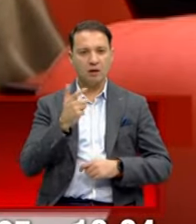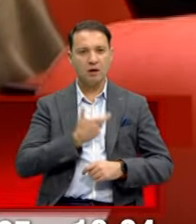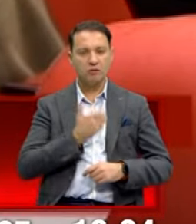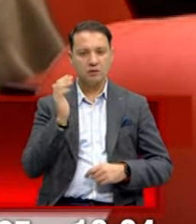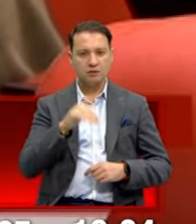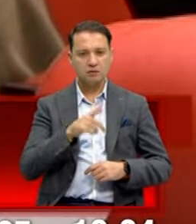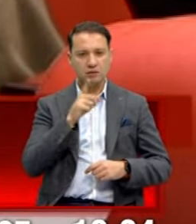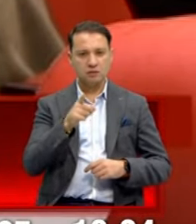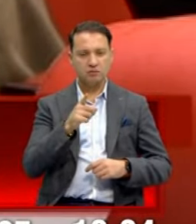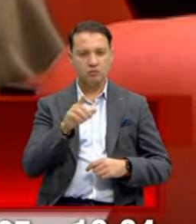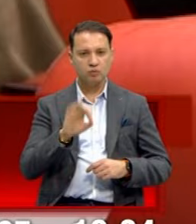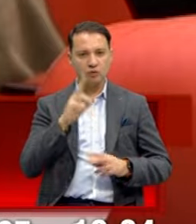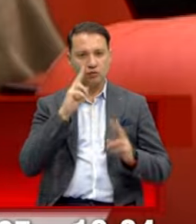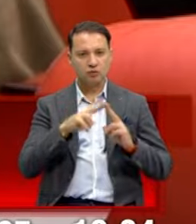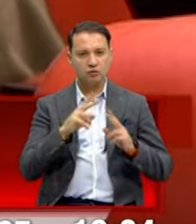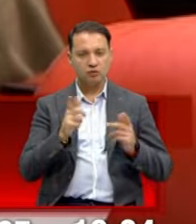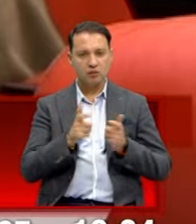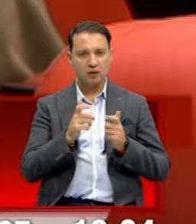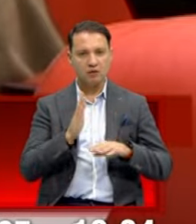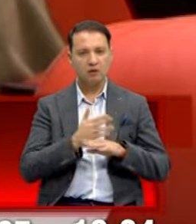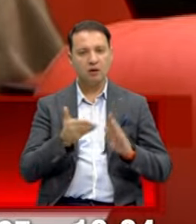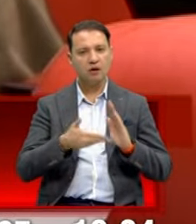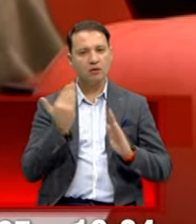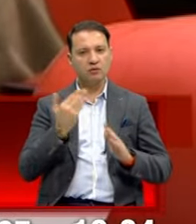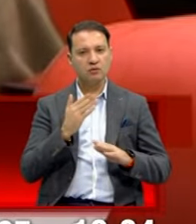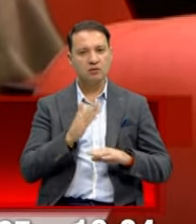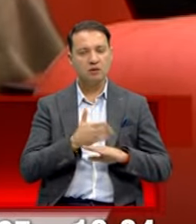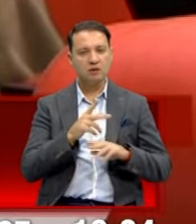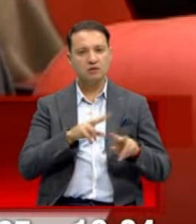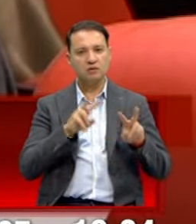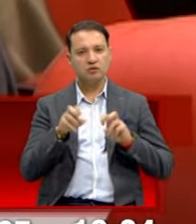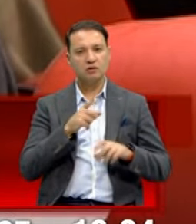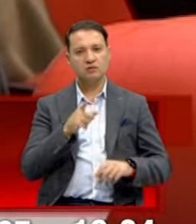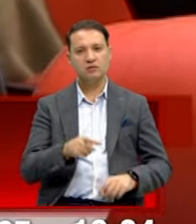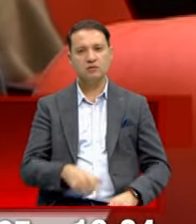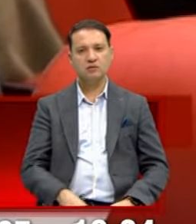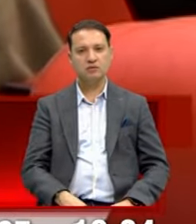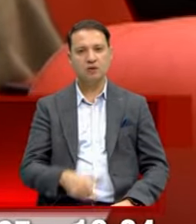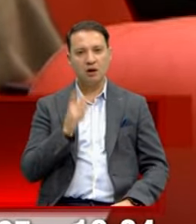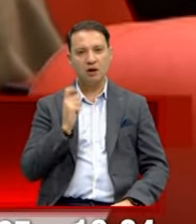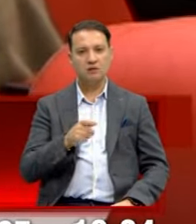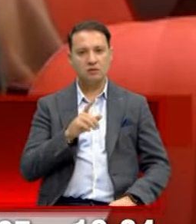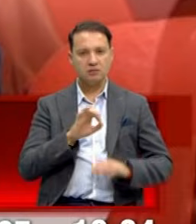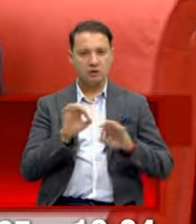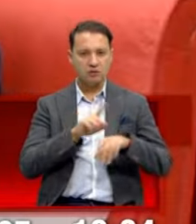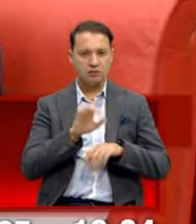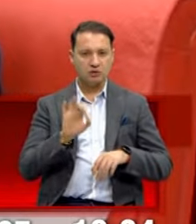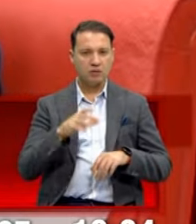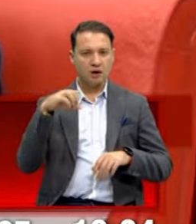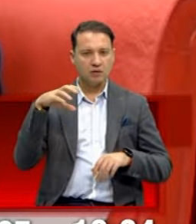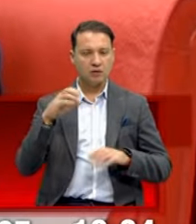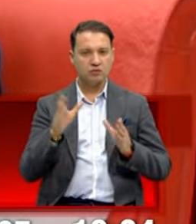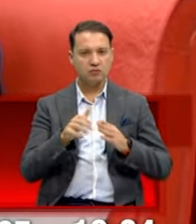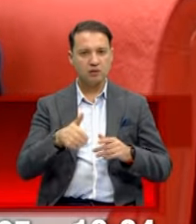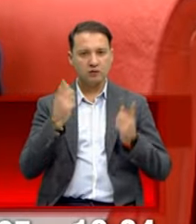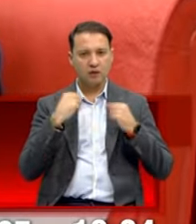değil mi? Bugün görüşülecekti. Niye kaldırıyorsunuz, niye geri çekiyorsunuz? Aslında tam zamanıdır. AK Parti Grup